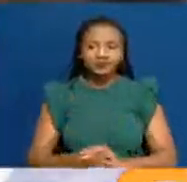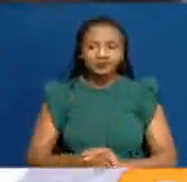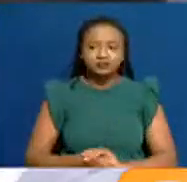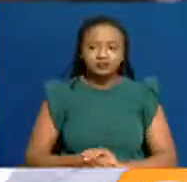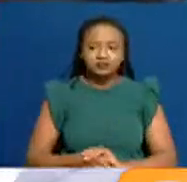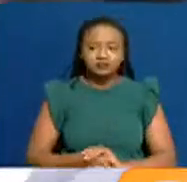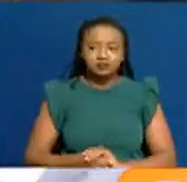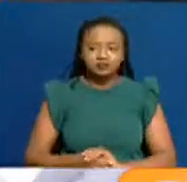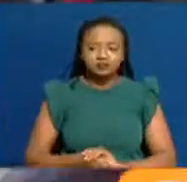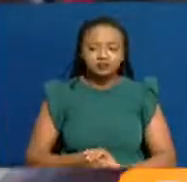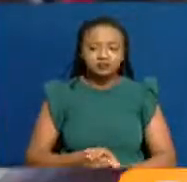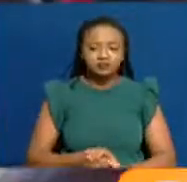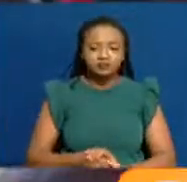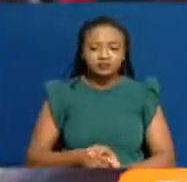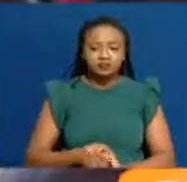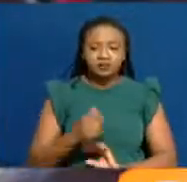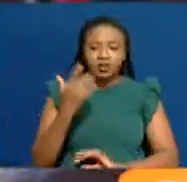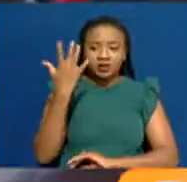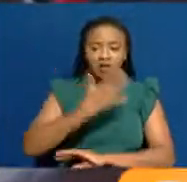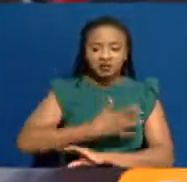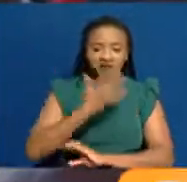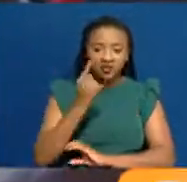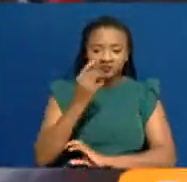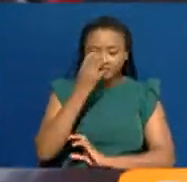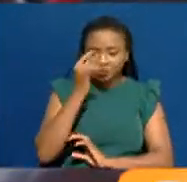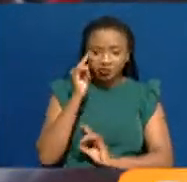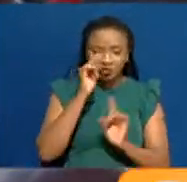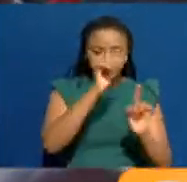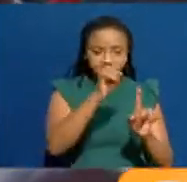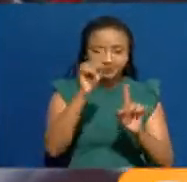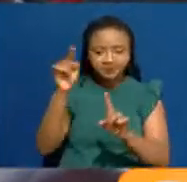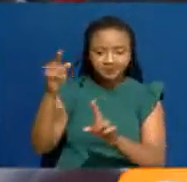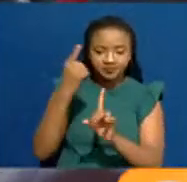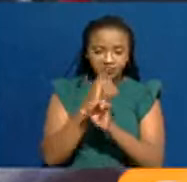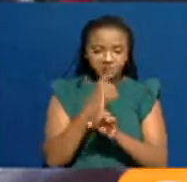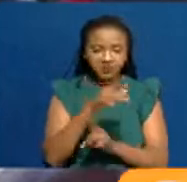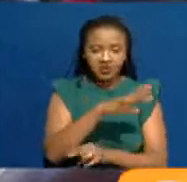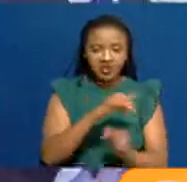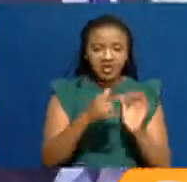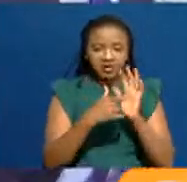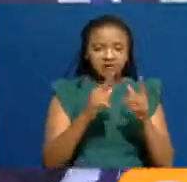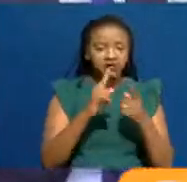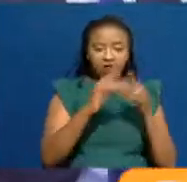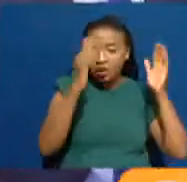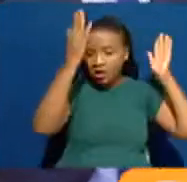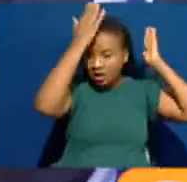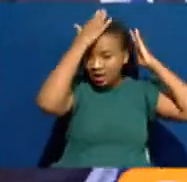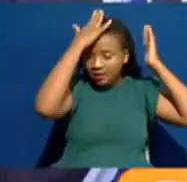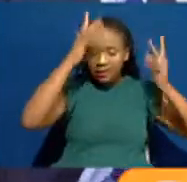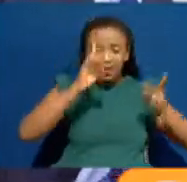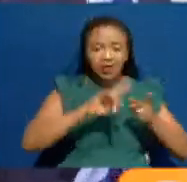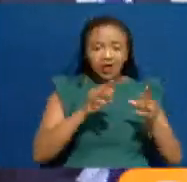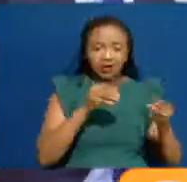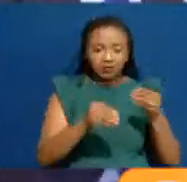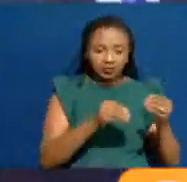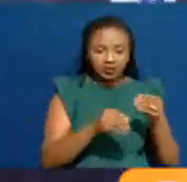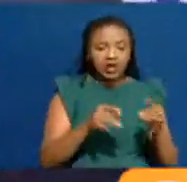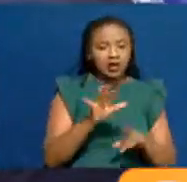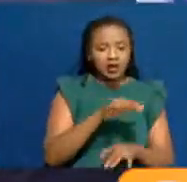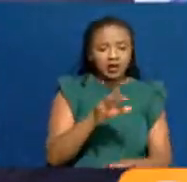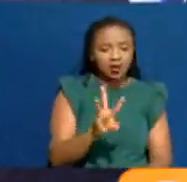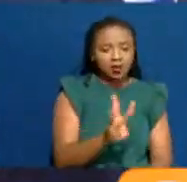Ziara ya siku tano ya Rais William Ruto katika eneo la magharibi mwa Kenya ilianzia kaunti za Kakamega na Busia. Rais